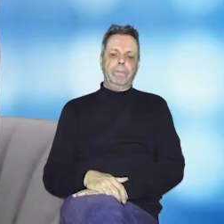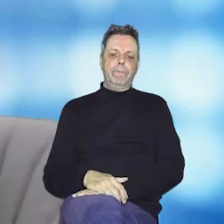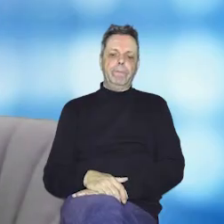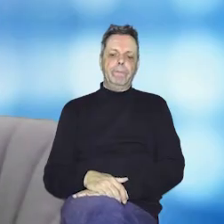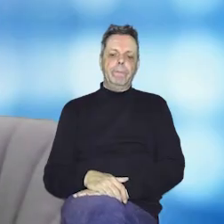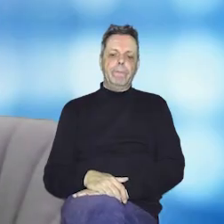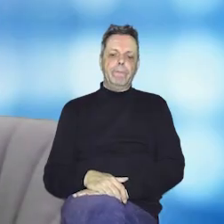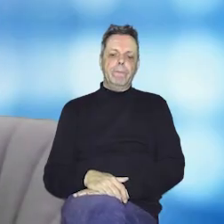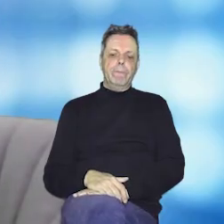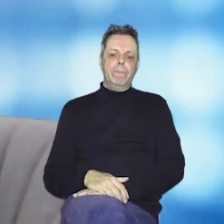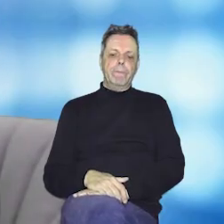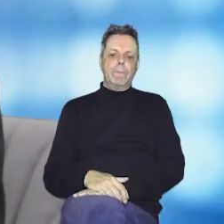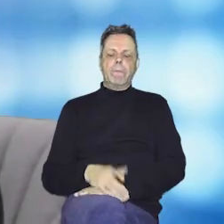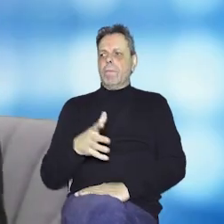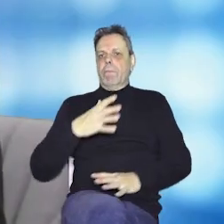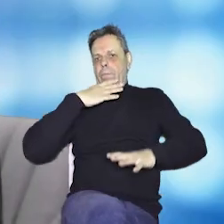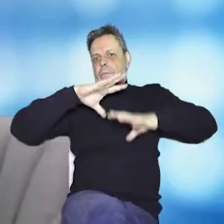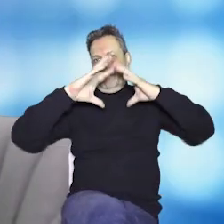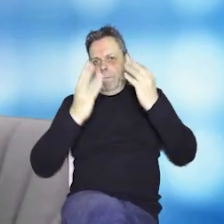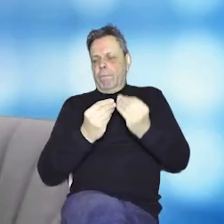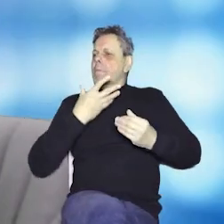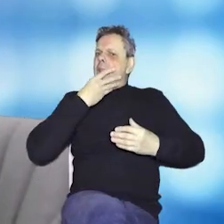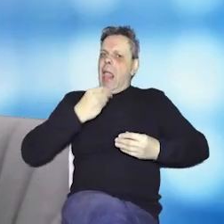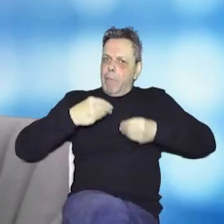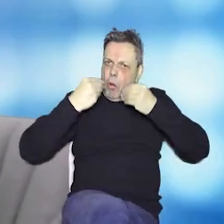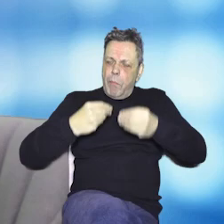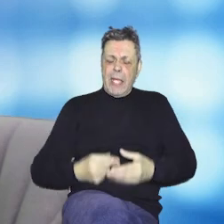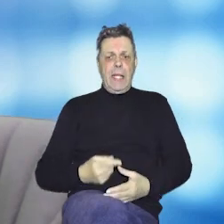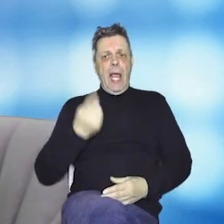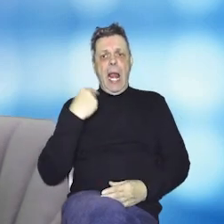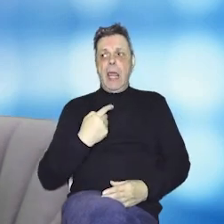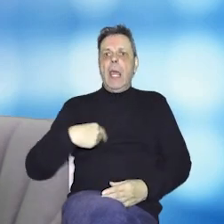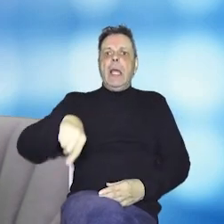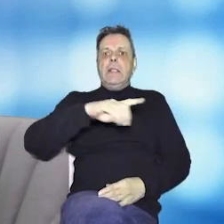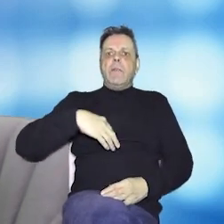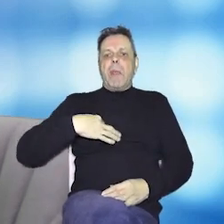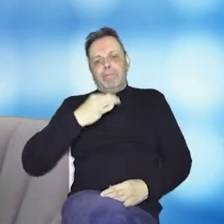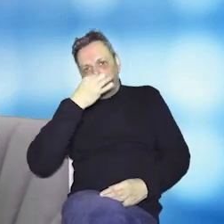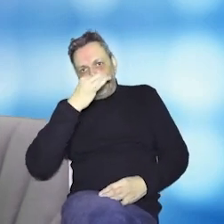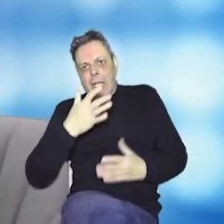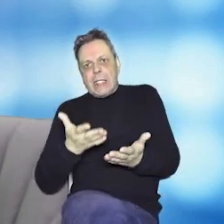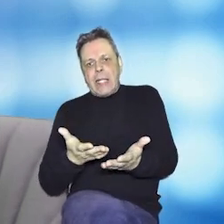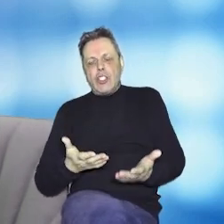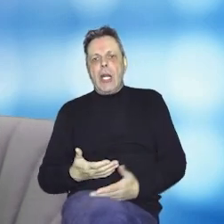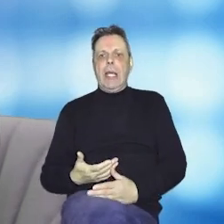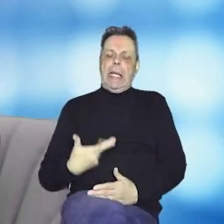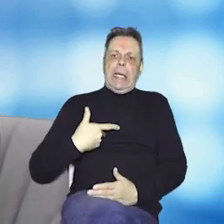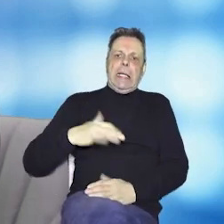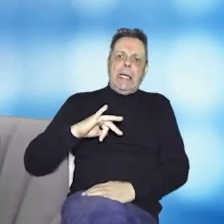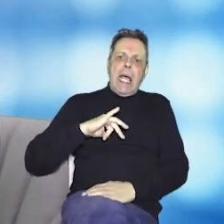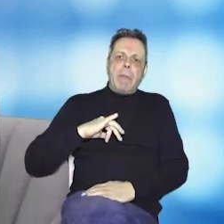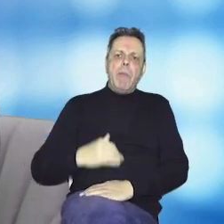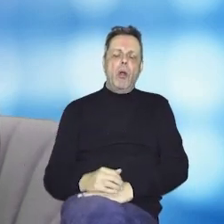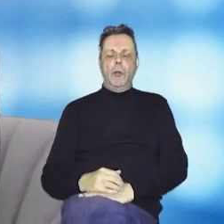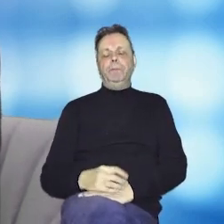E sad, lijepo ste to sve objasnili, ali znate, svi smo mi znatiželjni. Pa bih molio